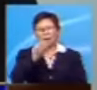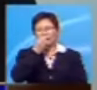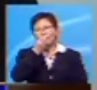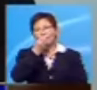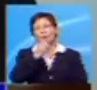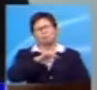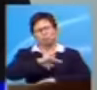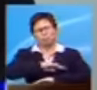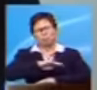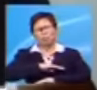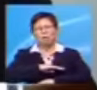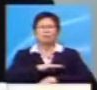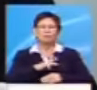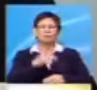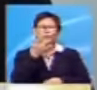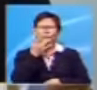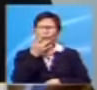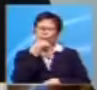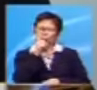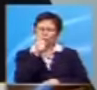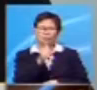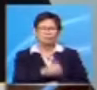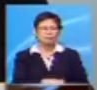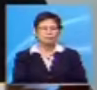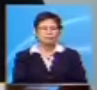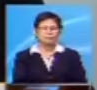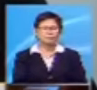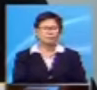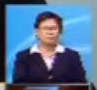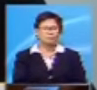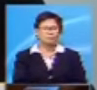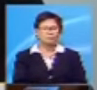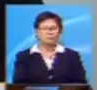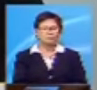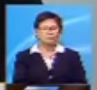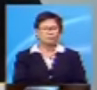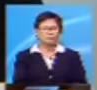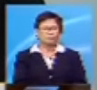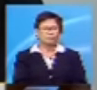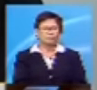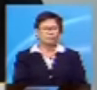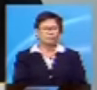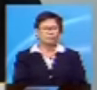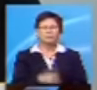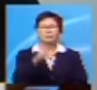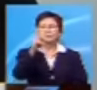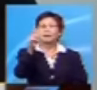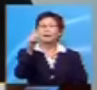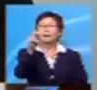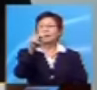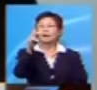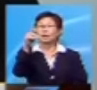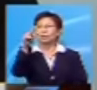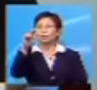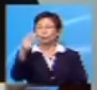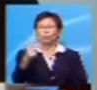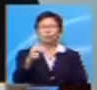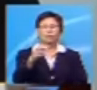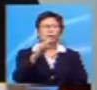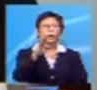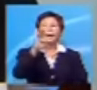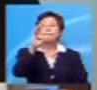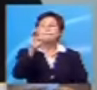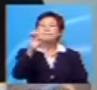hati secukup rasa memang kalau kangkung belacan Tu memang rasalah